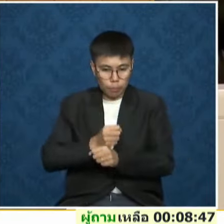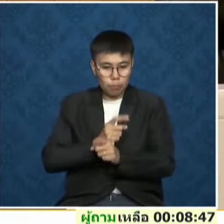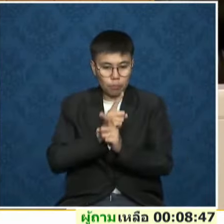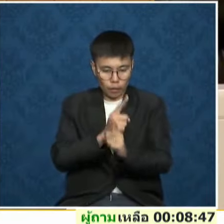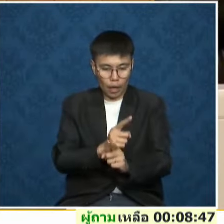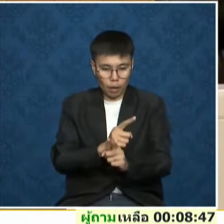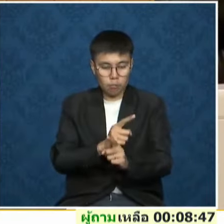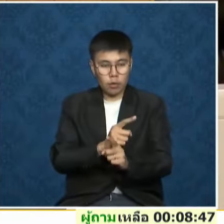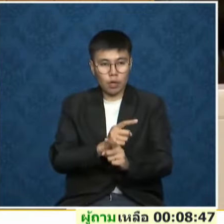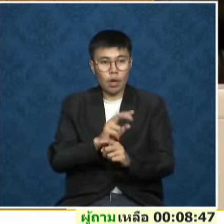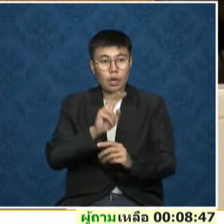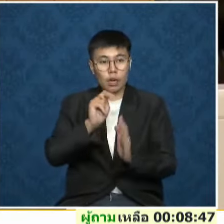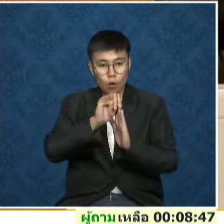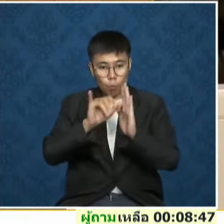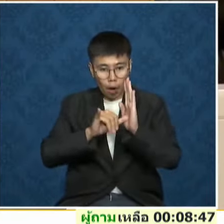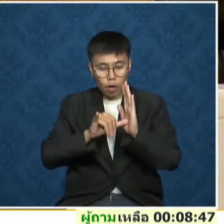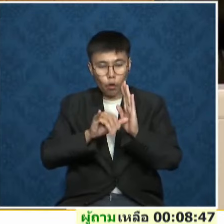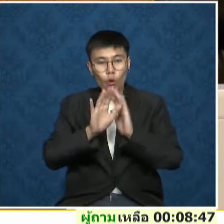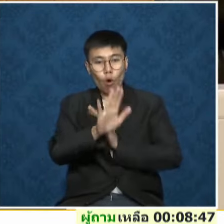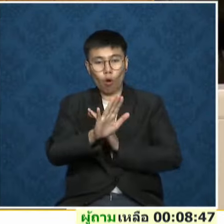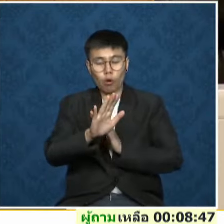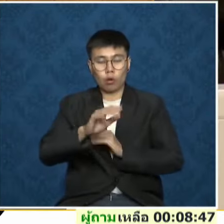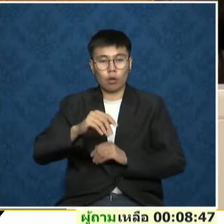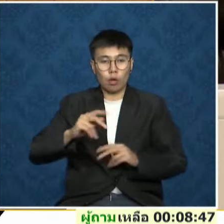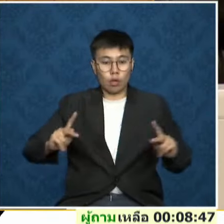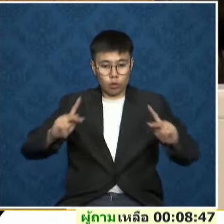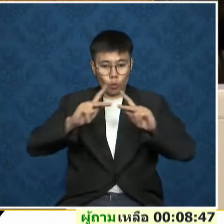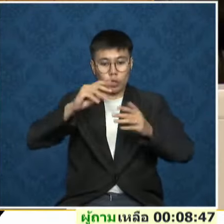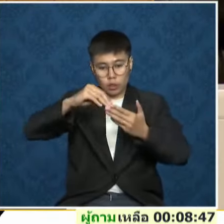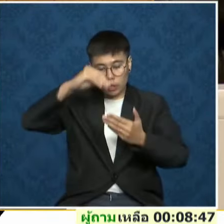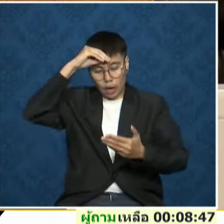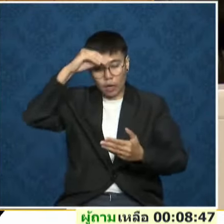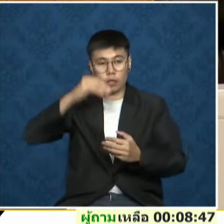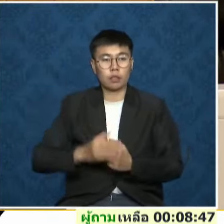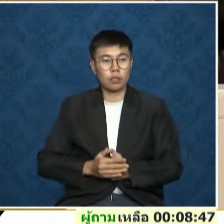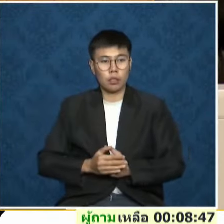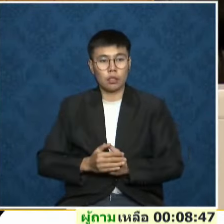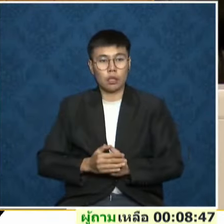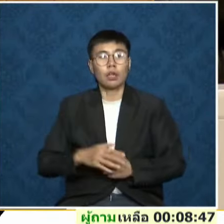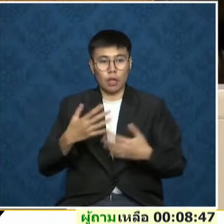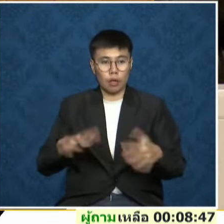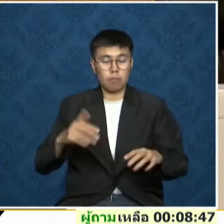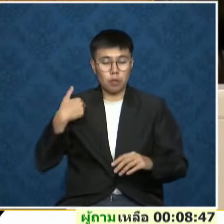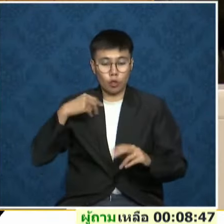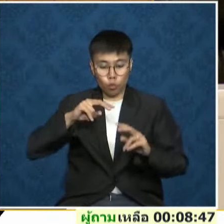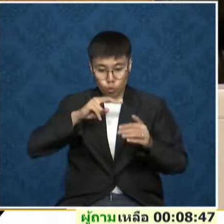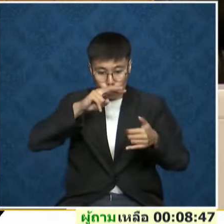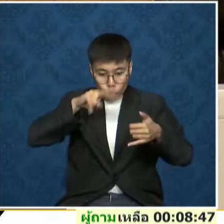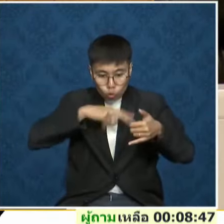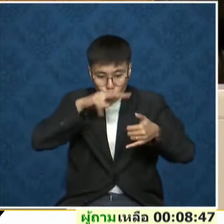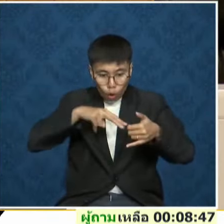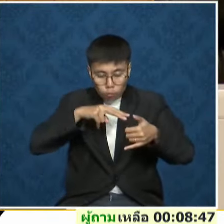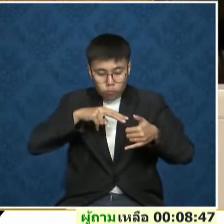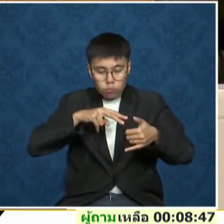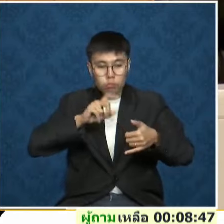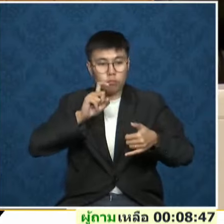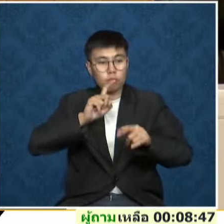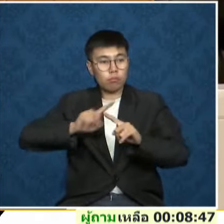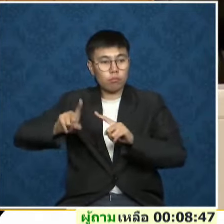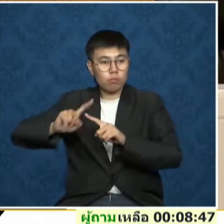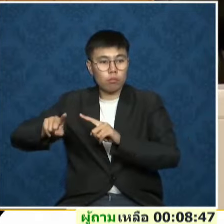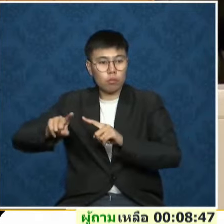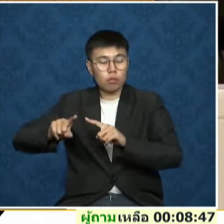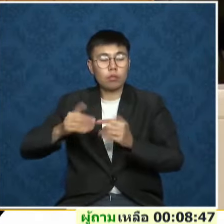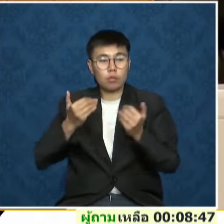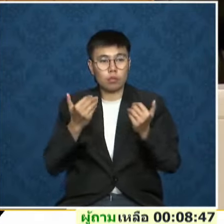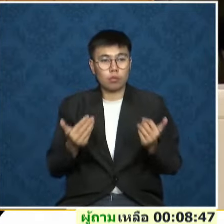ามกับทางกระทรวงสาธารณสุขส่วนเรื่องของการตรวจสอบต่างๆนะครับ